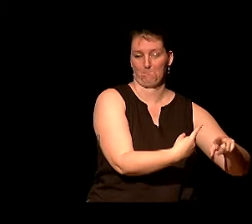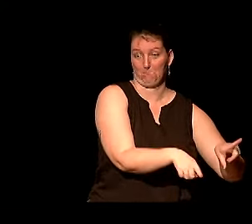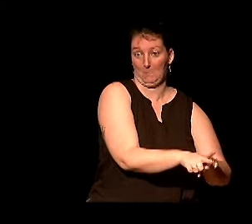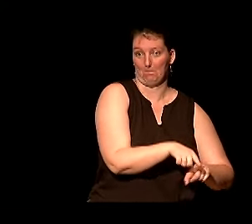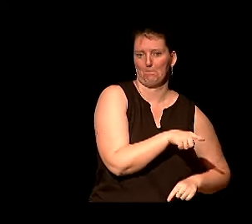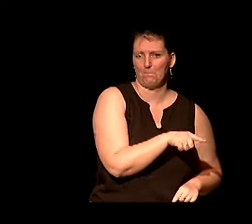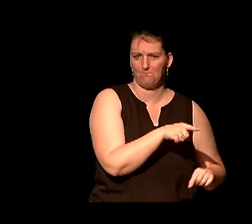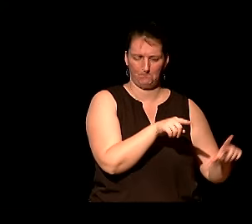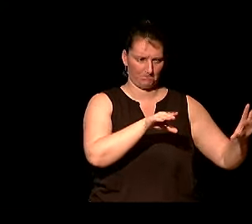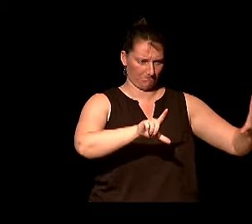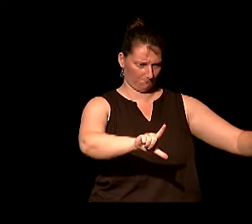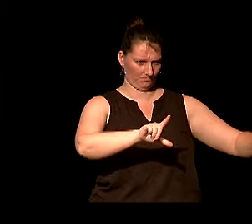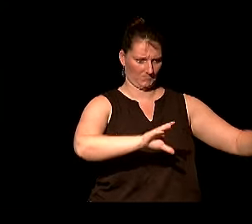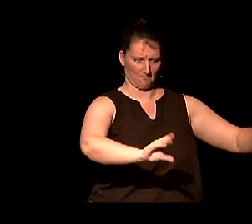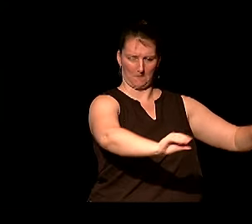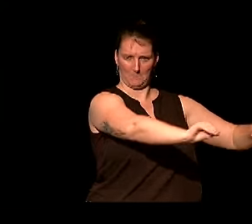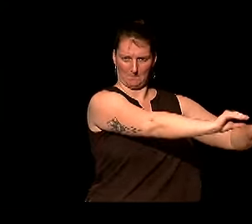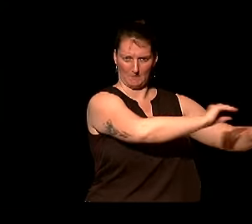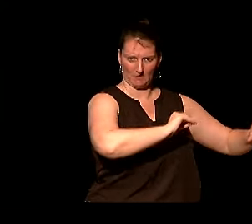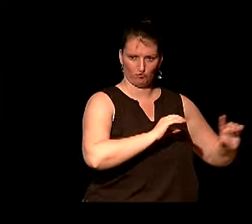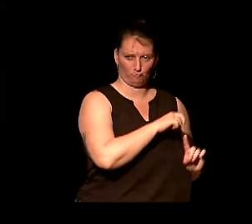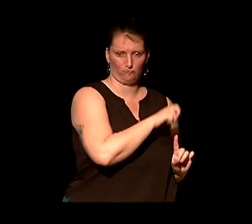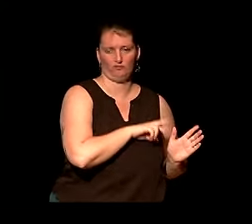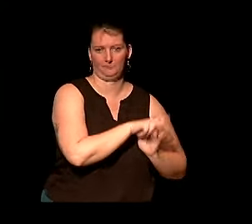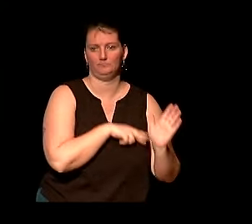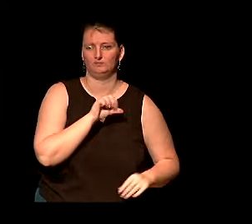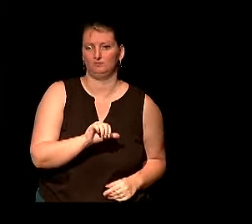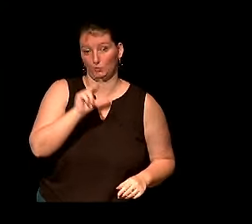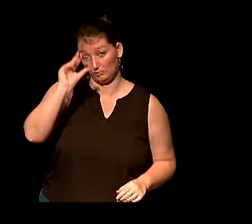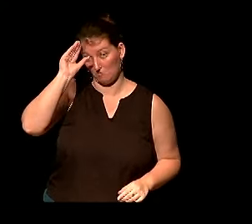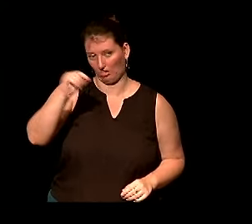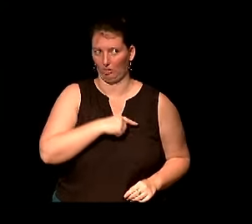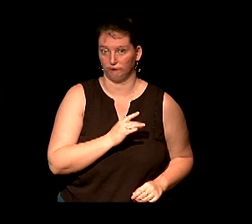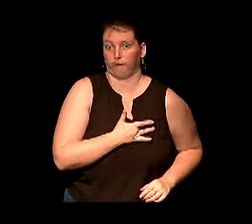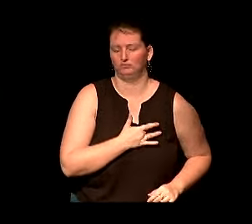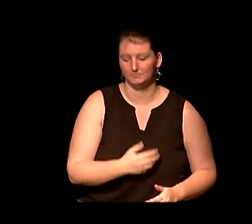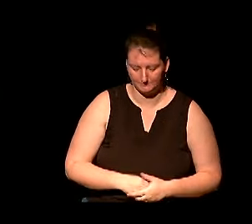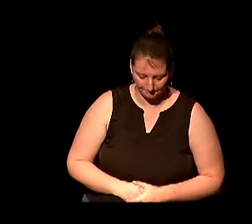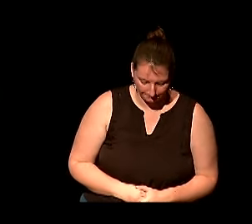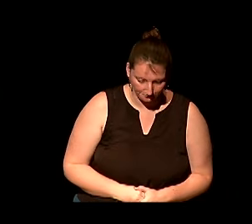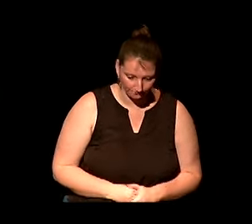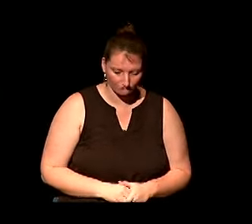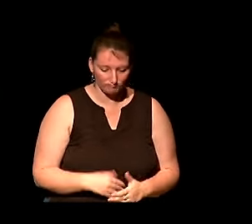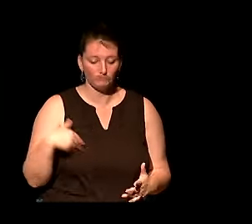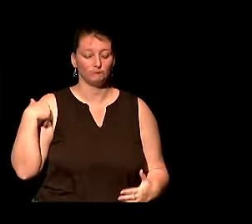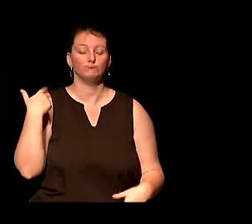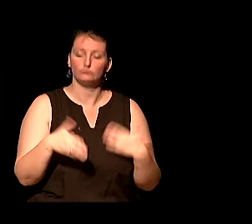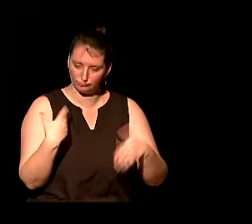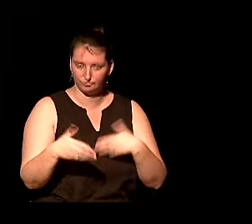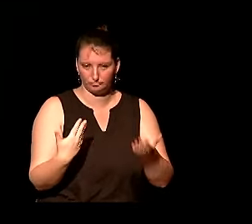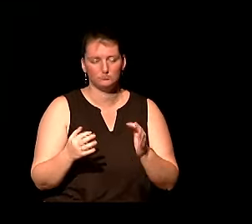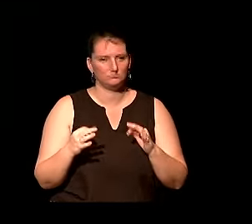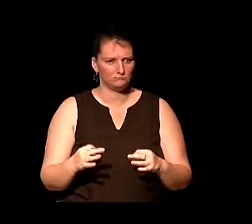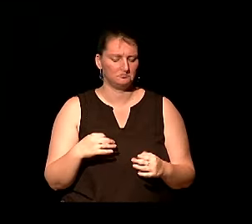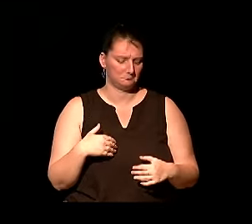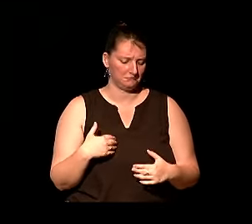Affameurs, auquel Anthony Mann est très sensible. Et puis, par la suite, donc